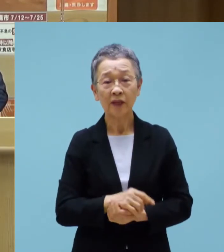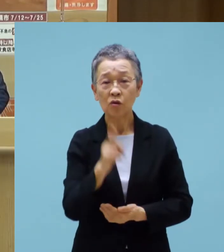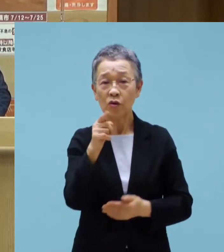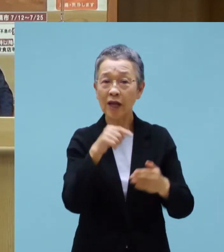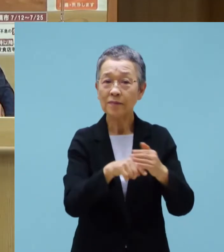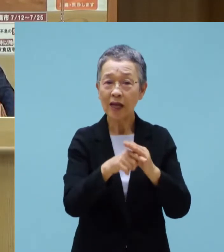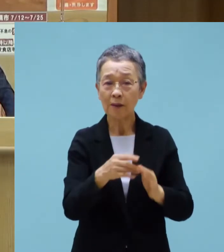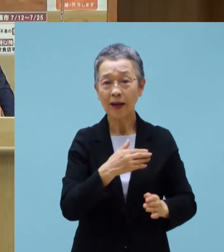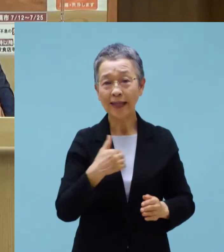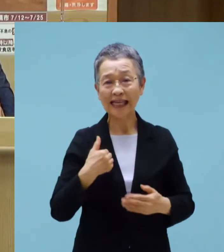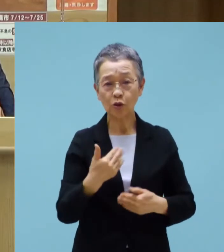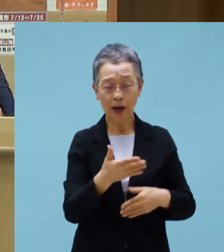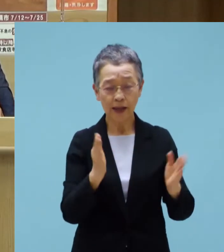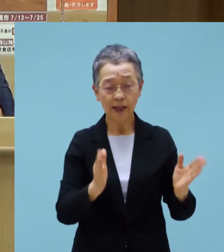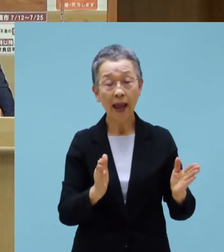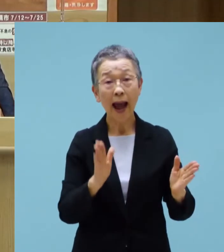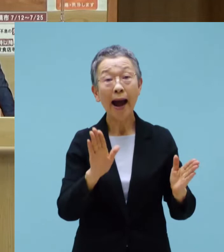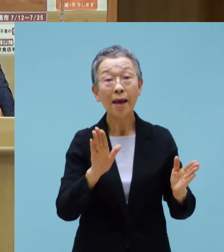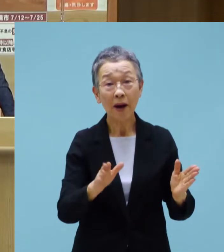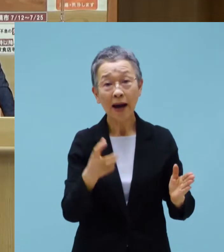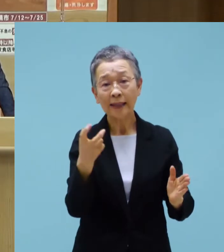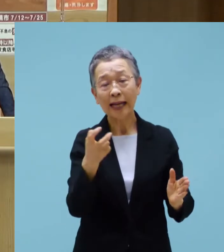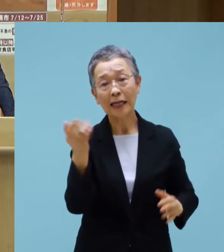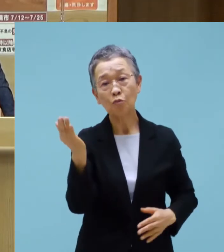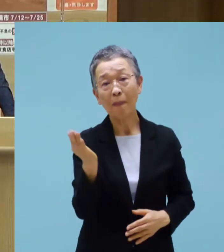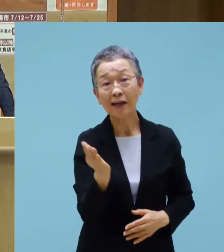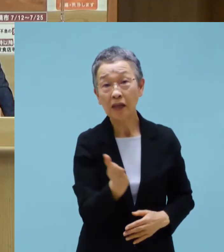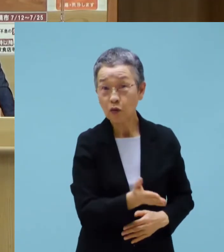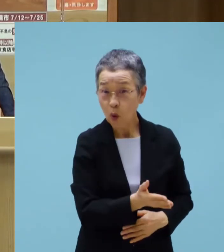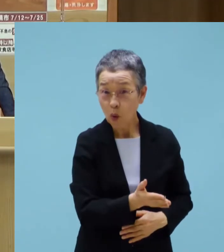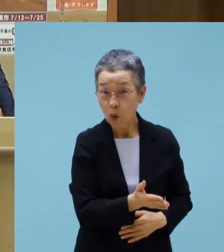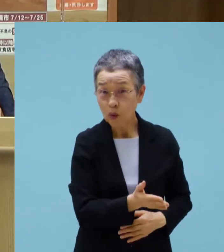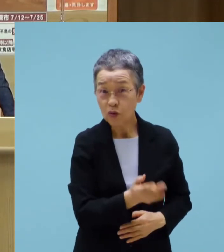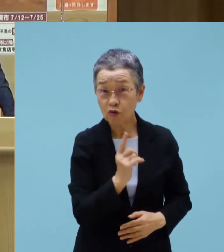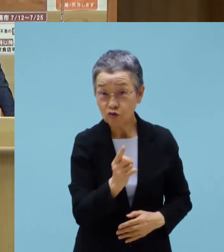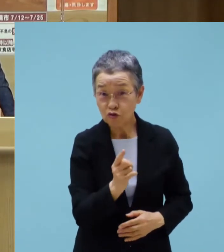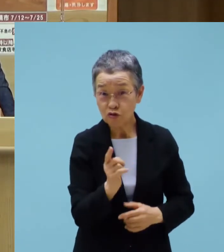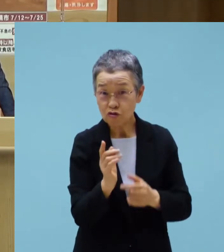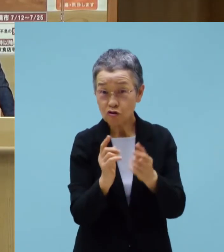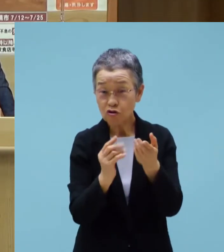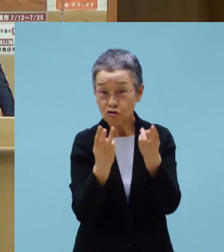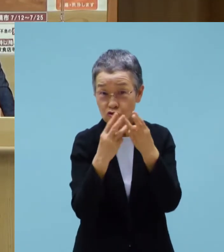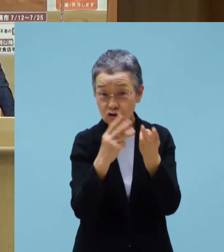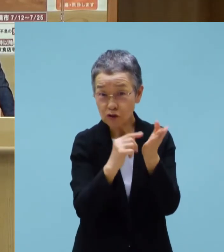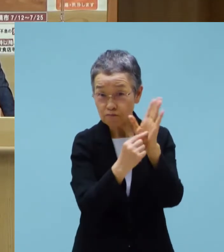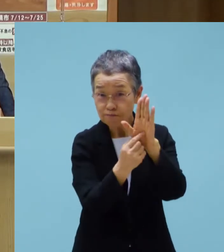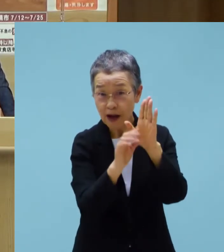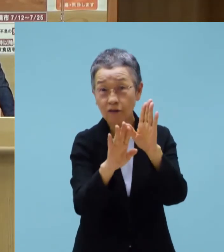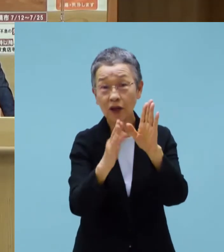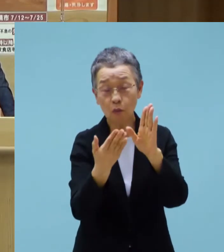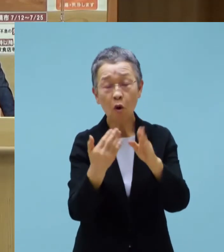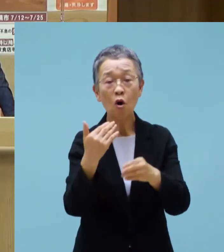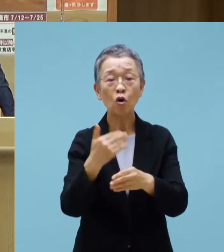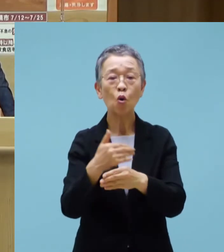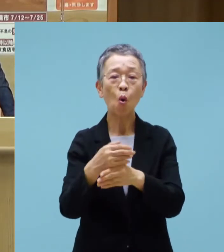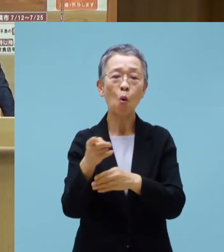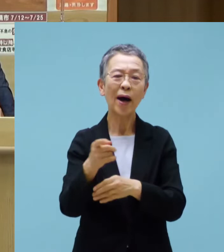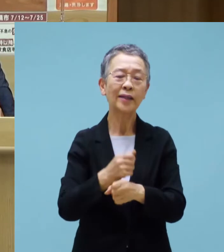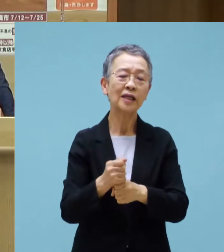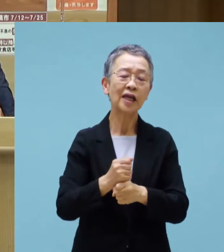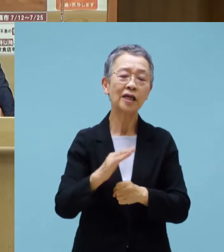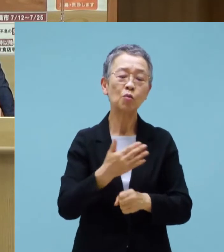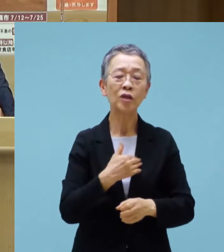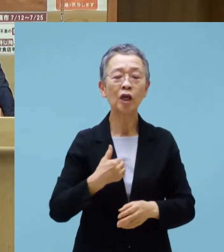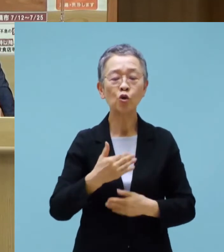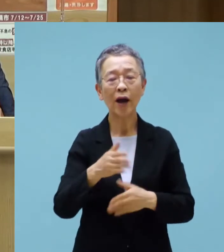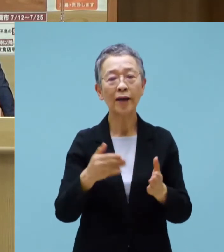その 70% と、まあ標語というか掲げてますけれど、どうができないのも、できる範囲までやってれば、仕